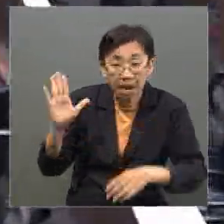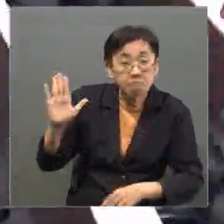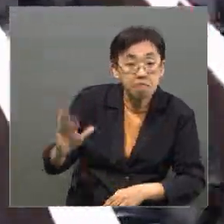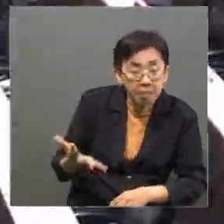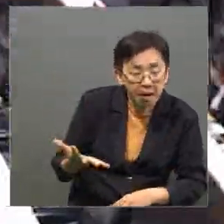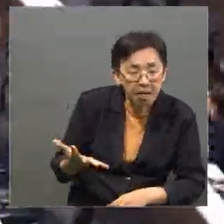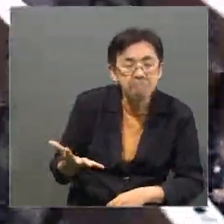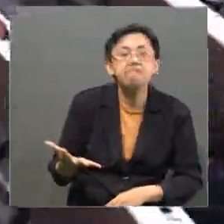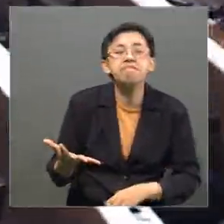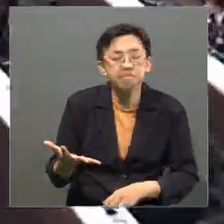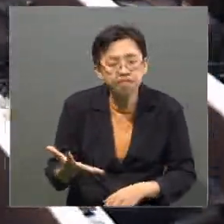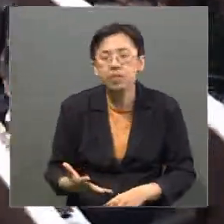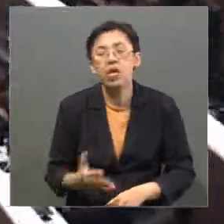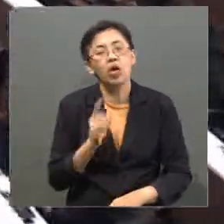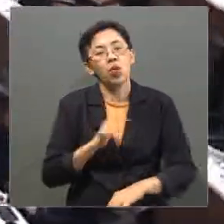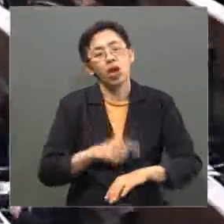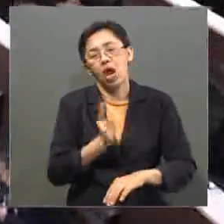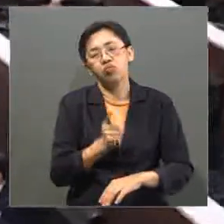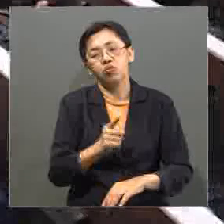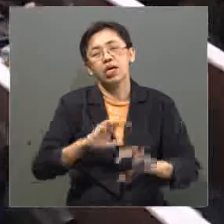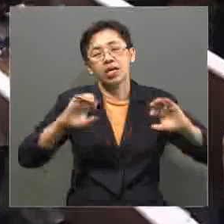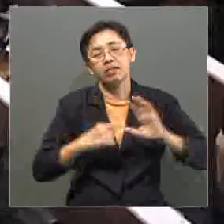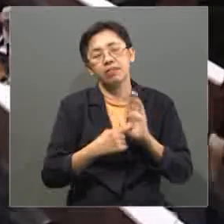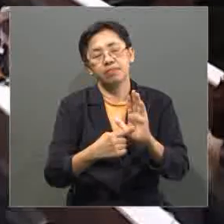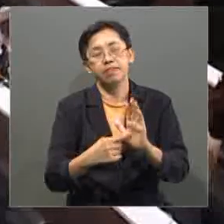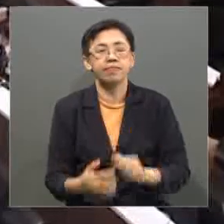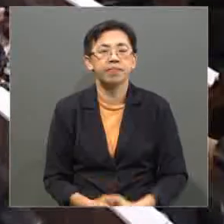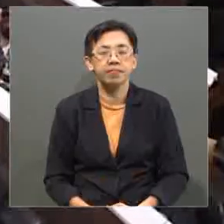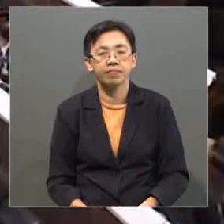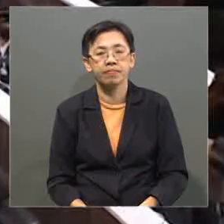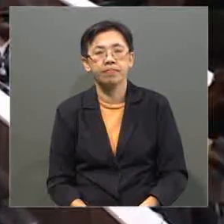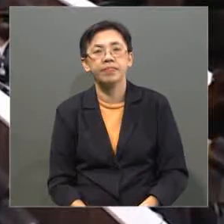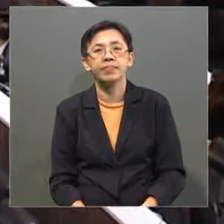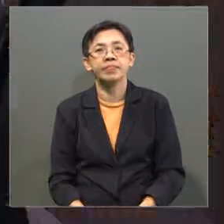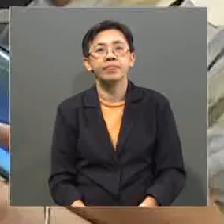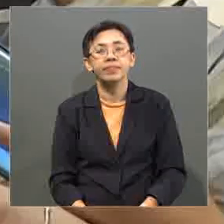ารือกันก็จะยืนยันกรอบเวลาตามที่รัฐบาลเป็นผู้เสนอขึ้นไปครับ